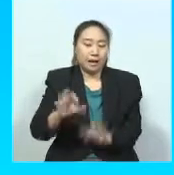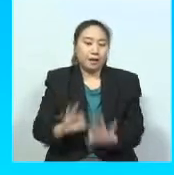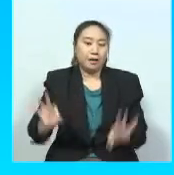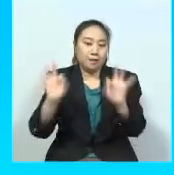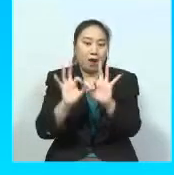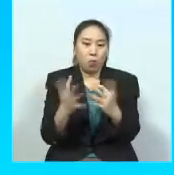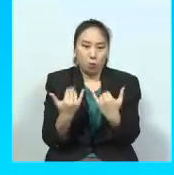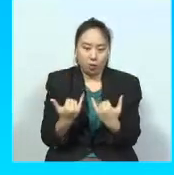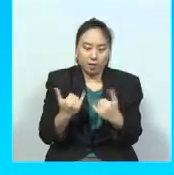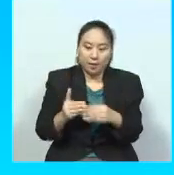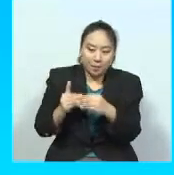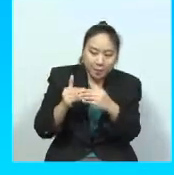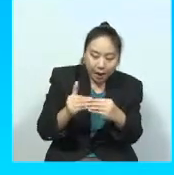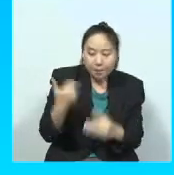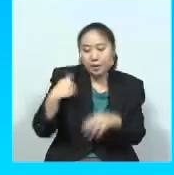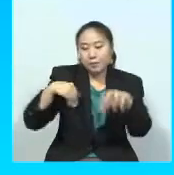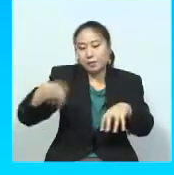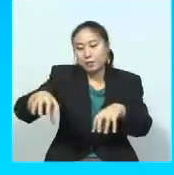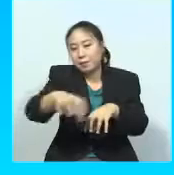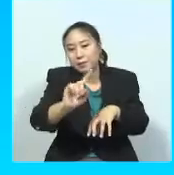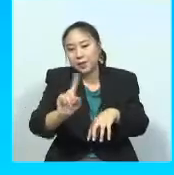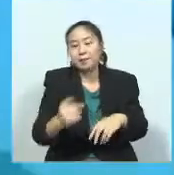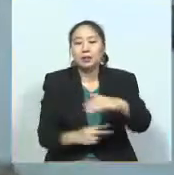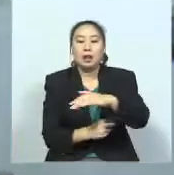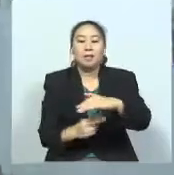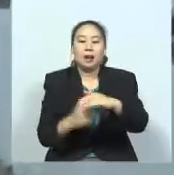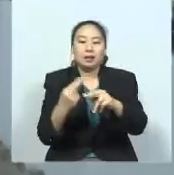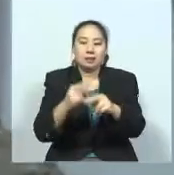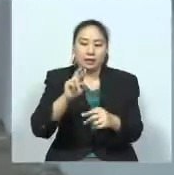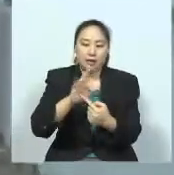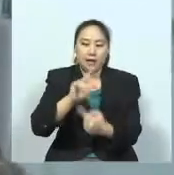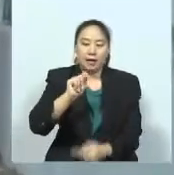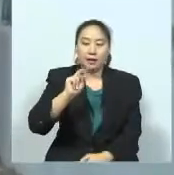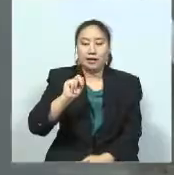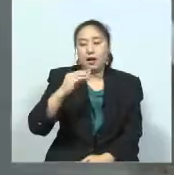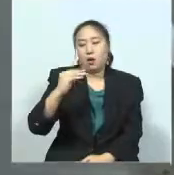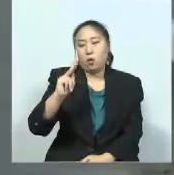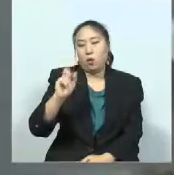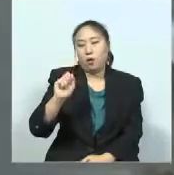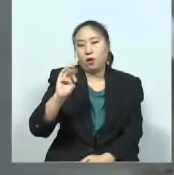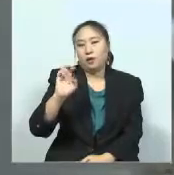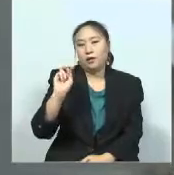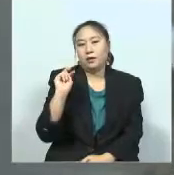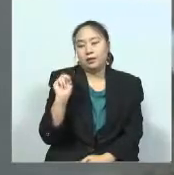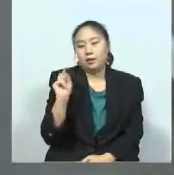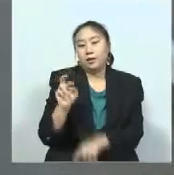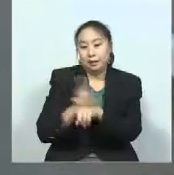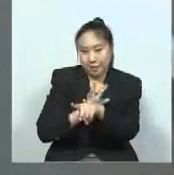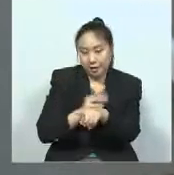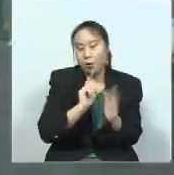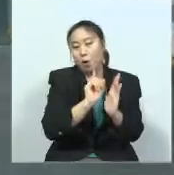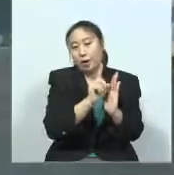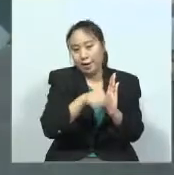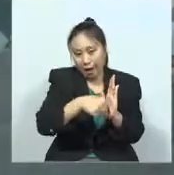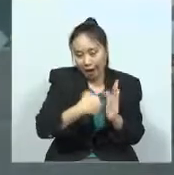คัญที่วันนี้เนี่ยได้ผ่านไปก็มีอย่างที่สะพานรัตนโกสินทร์200ปีมีหอนาฬิกาแล้วก็สิ้นสุดที่สวนสาธ